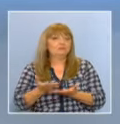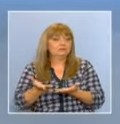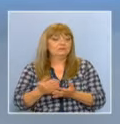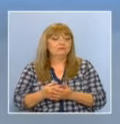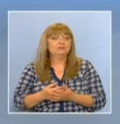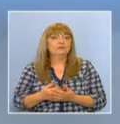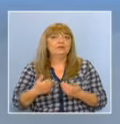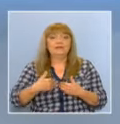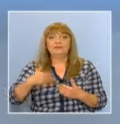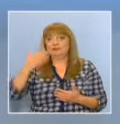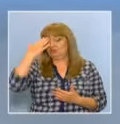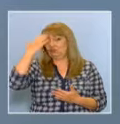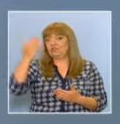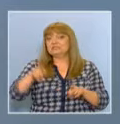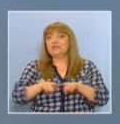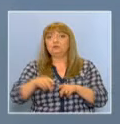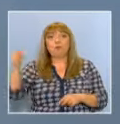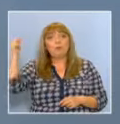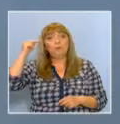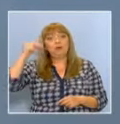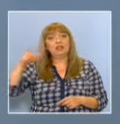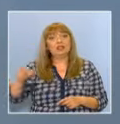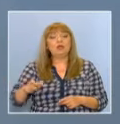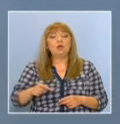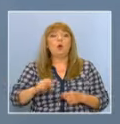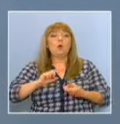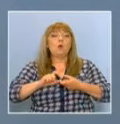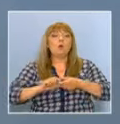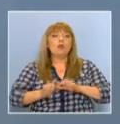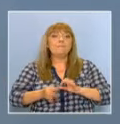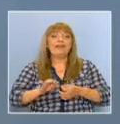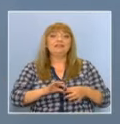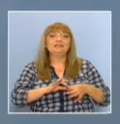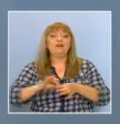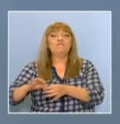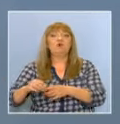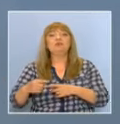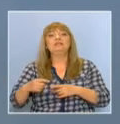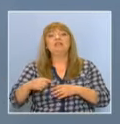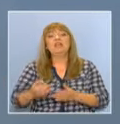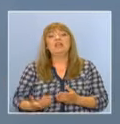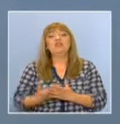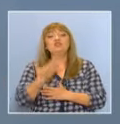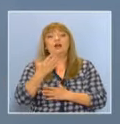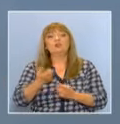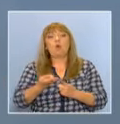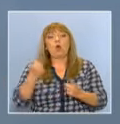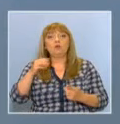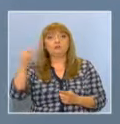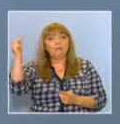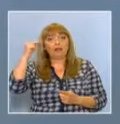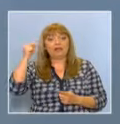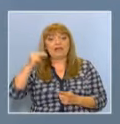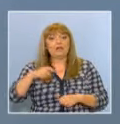за наша чест като българи, олимпиадата води началото си от България. Доцент Иван Колев от